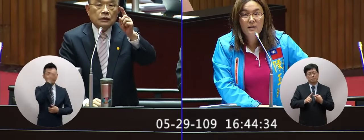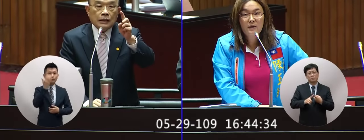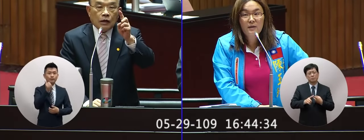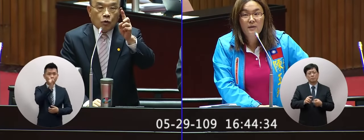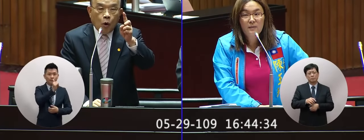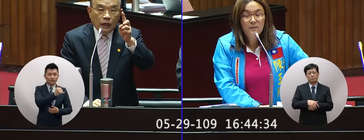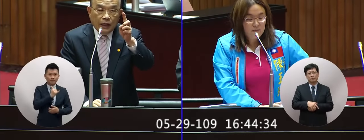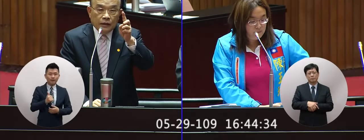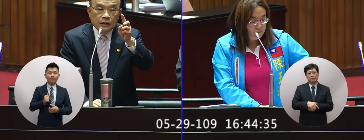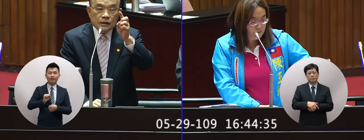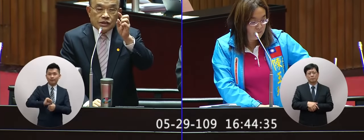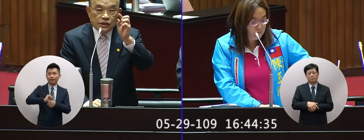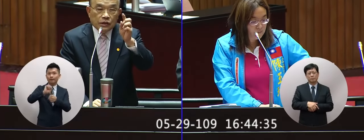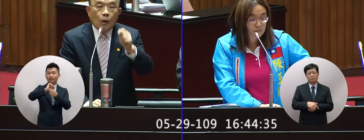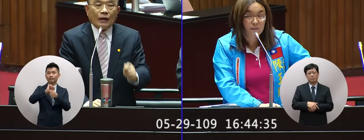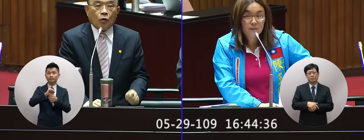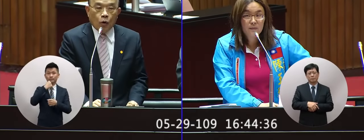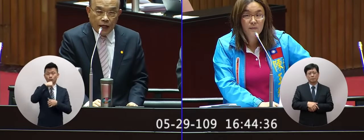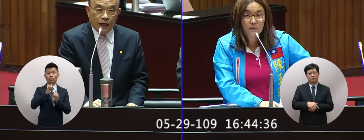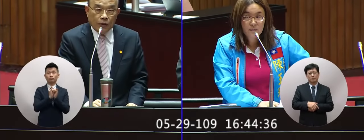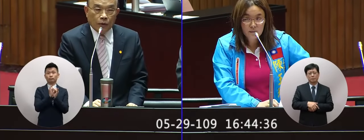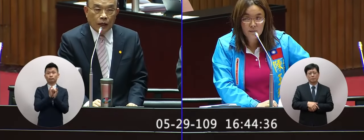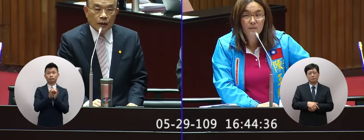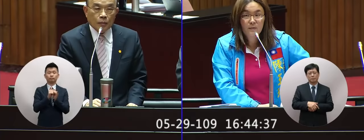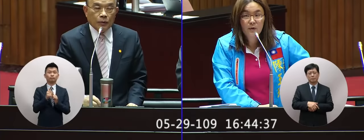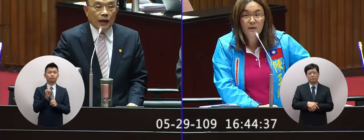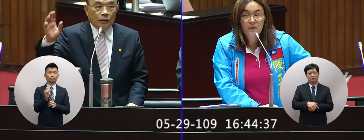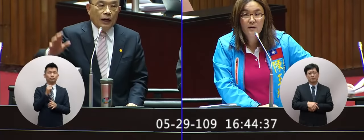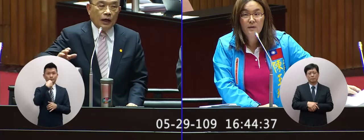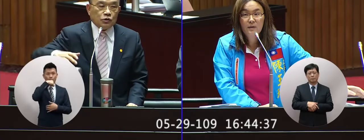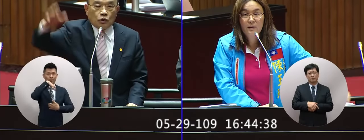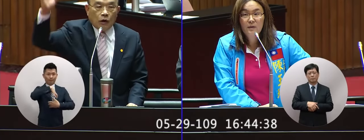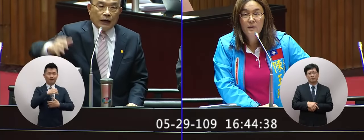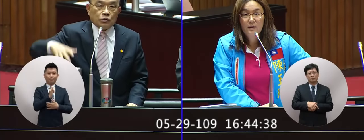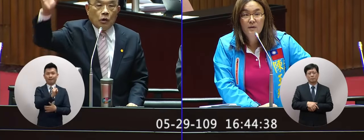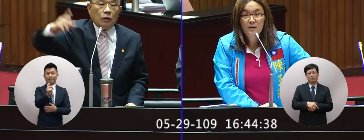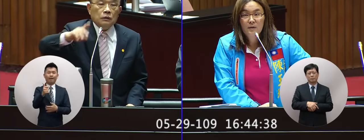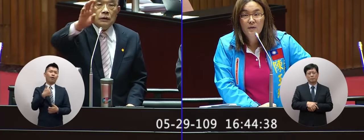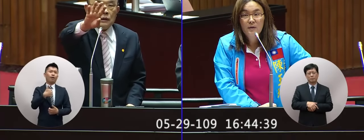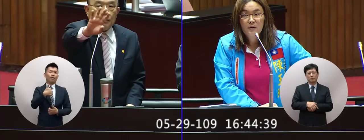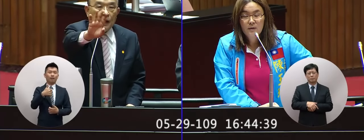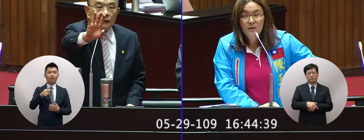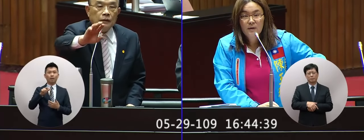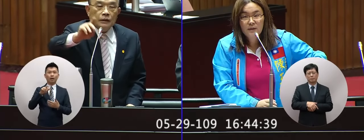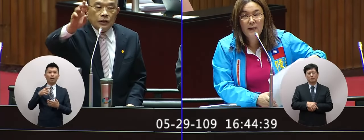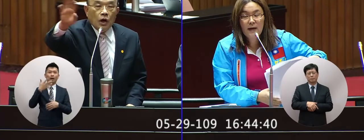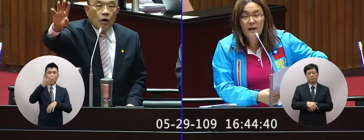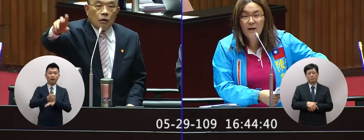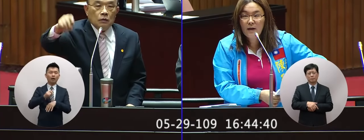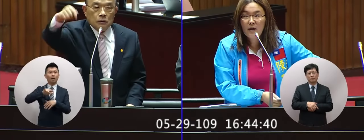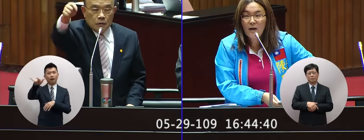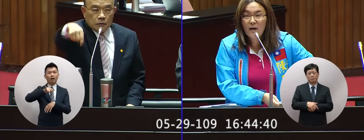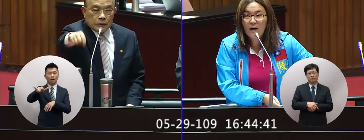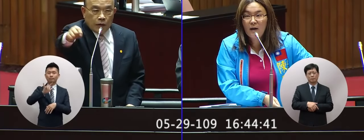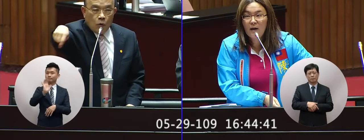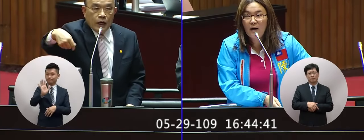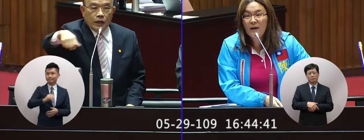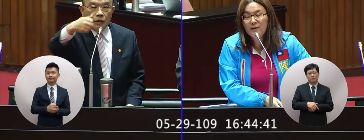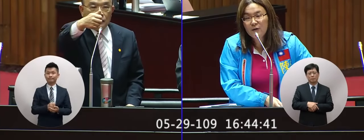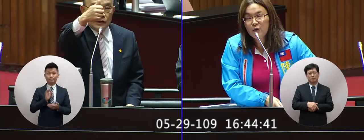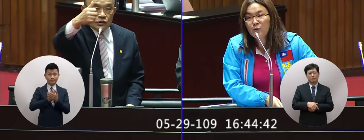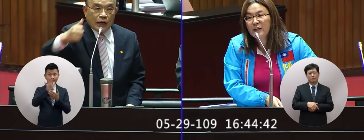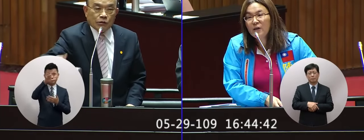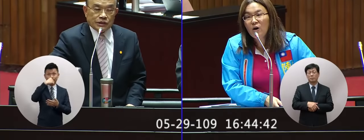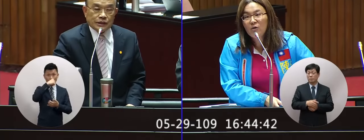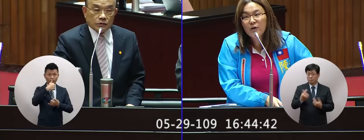升，让国人习惯国内旅游了，不要以为啊出国了出国，这不要以后在国